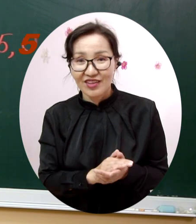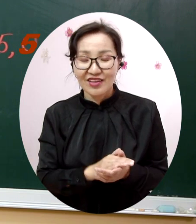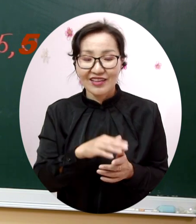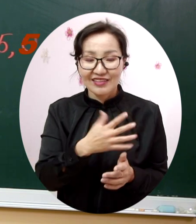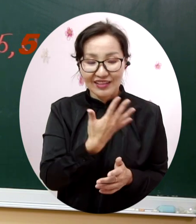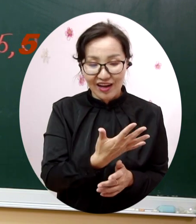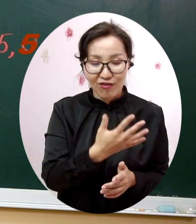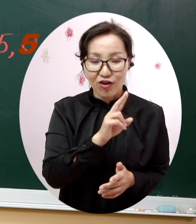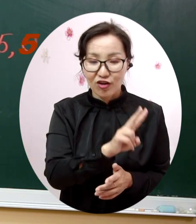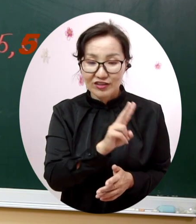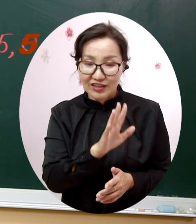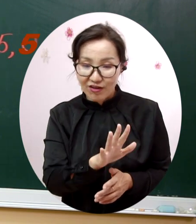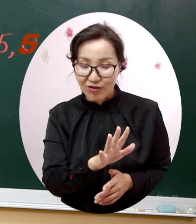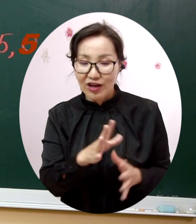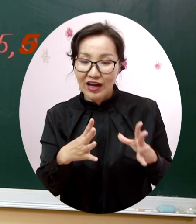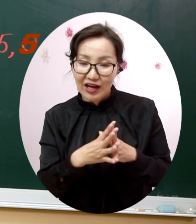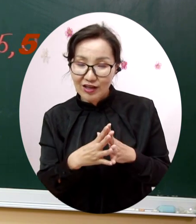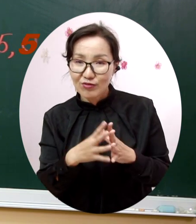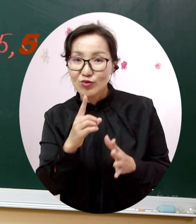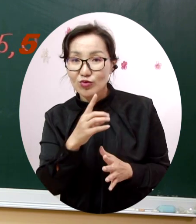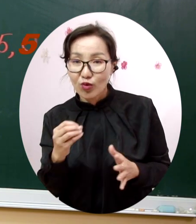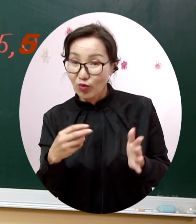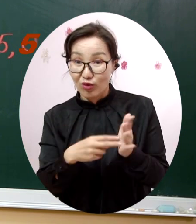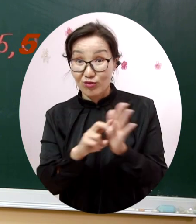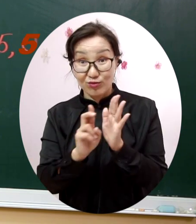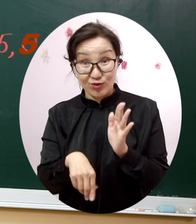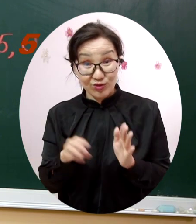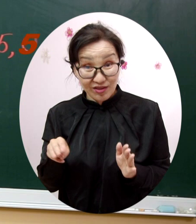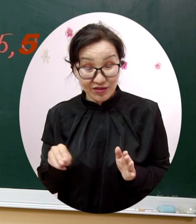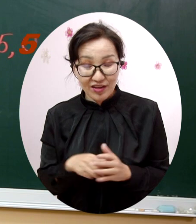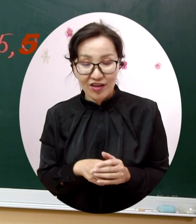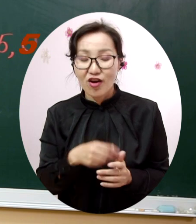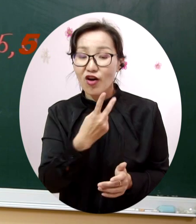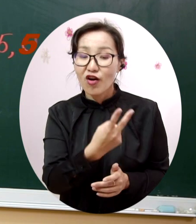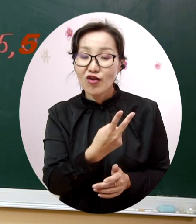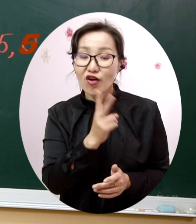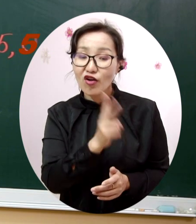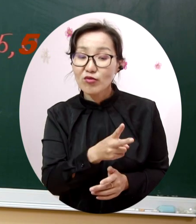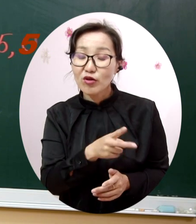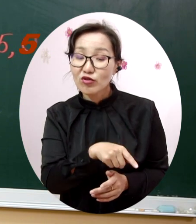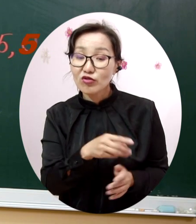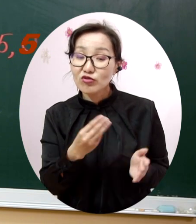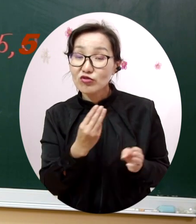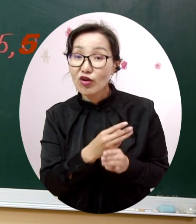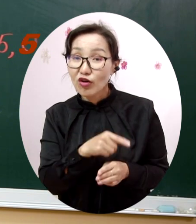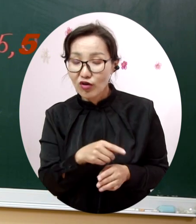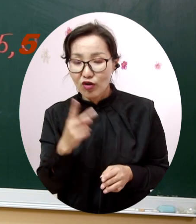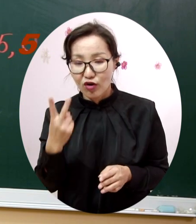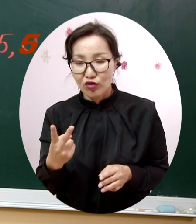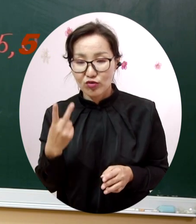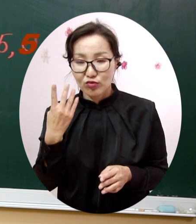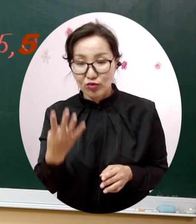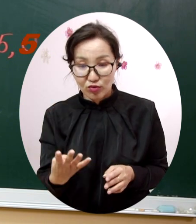Харин 5, 25, 10, 100 хуваагдах байх нь. 2000 гэдэг тоо эдгээр